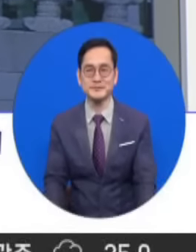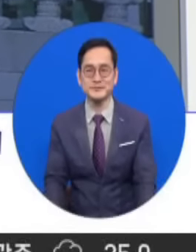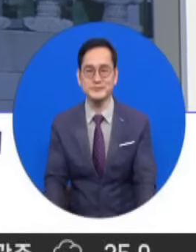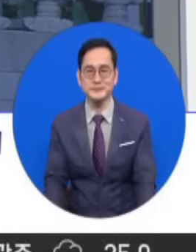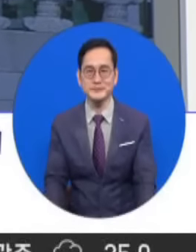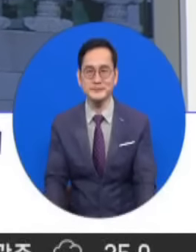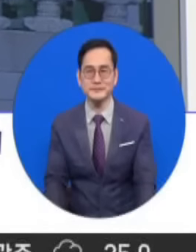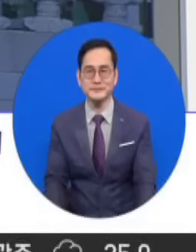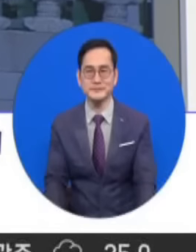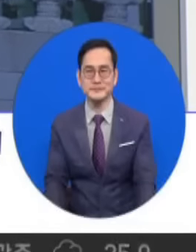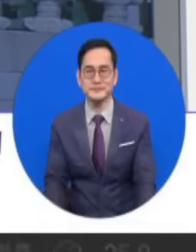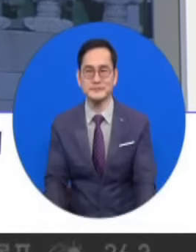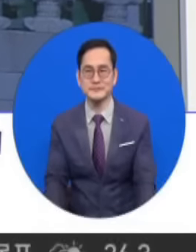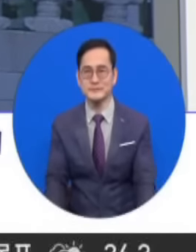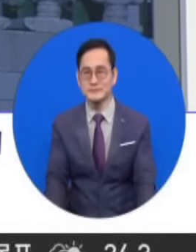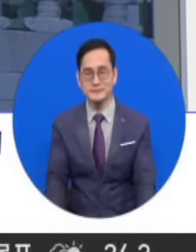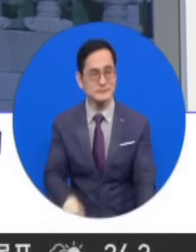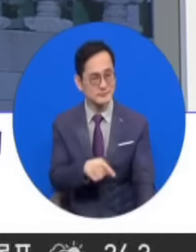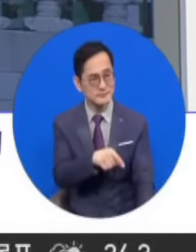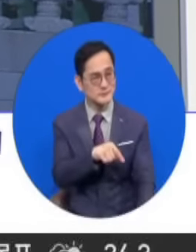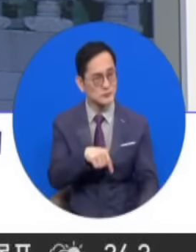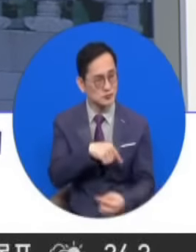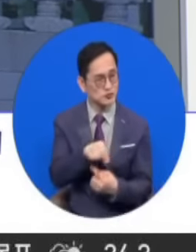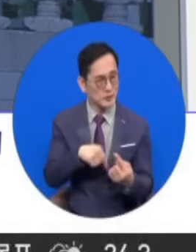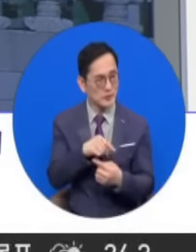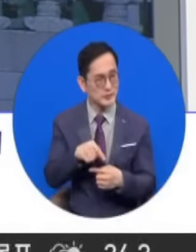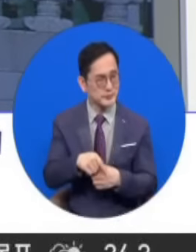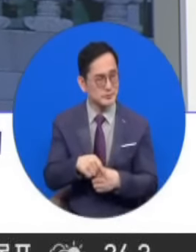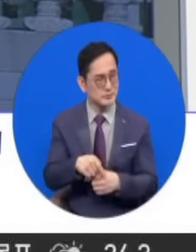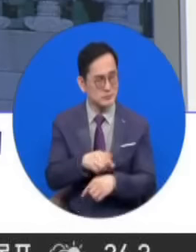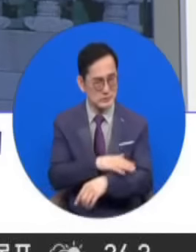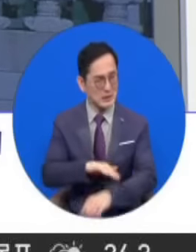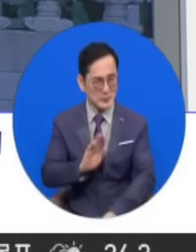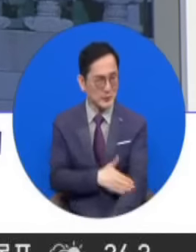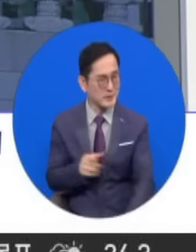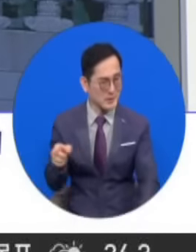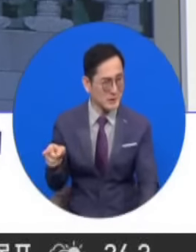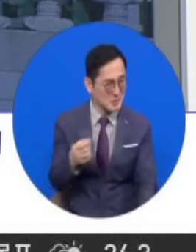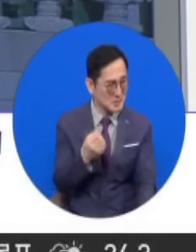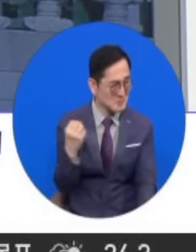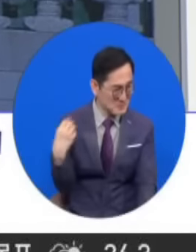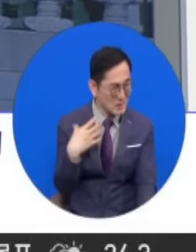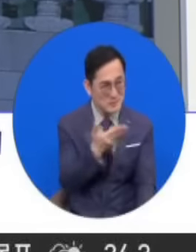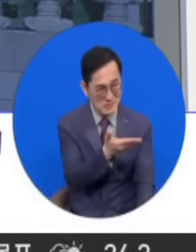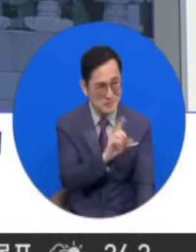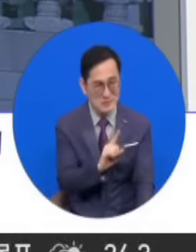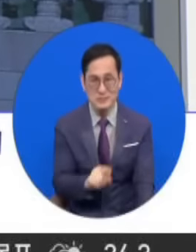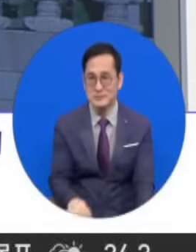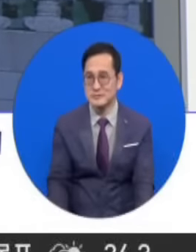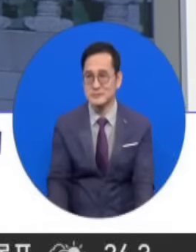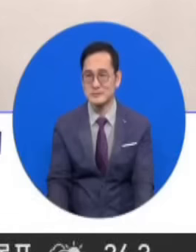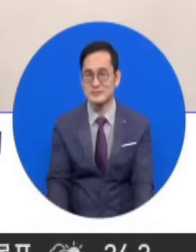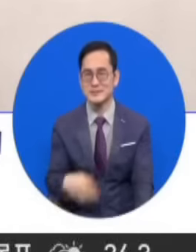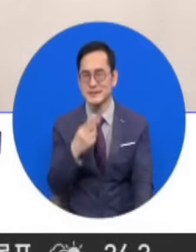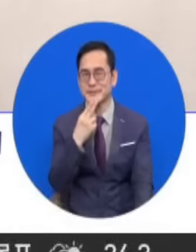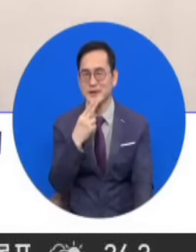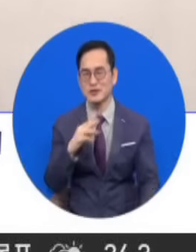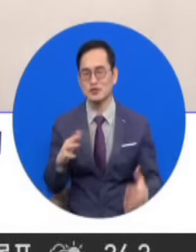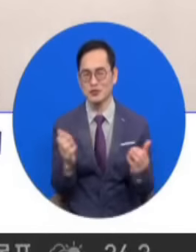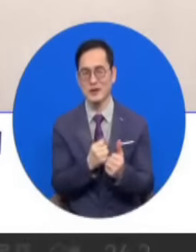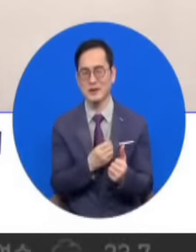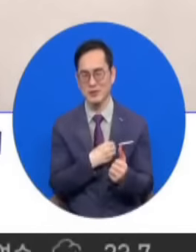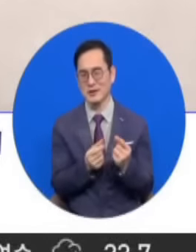박찬대 운영위원장이 운영위에 대해서 잘 모르는 것 같다라는 비판이셨는데 어떻게 들으셨습니까? 그러실 리가 있겠습니까? 삼선 의원이시고